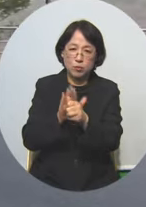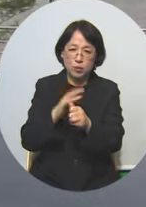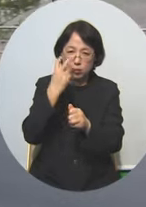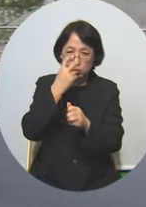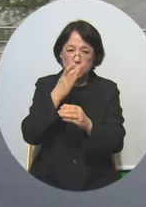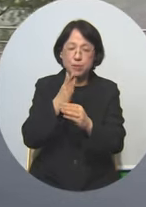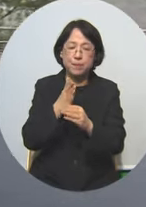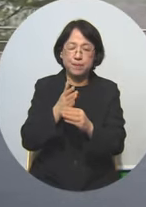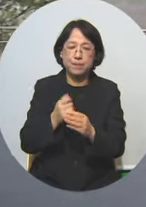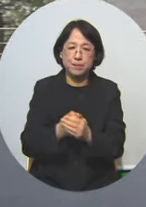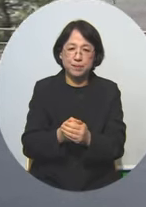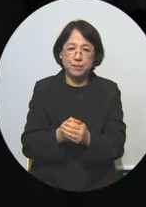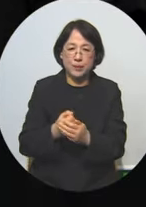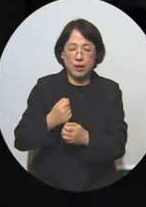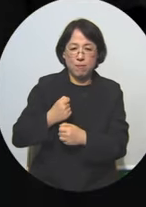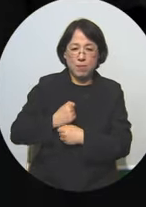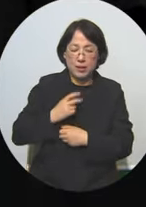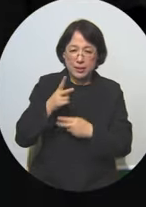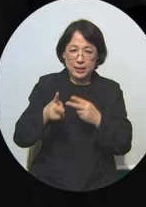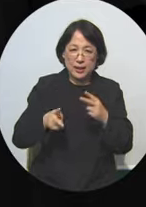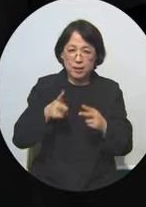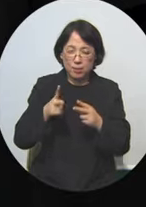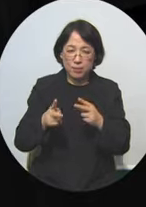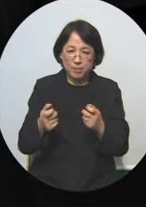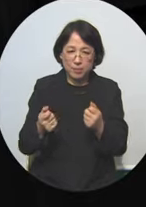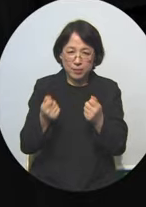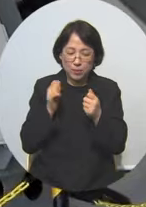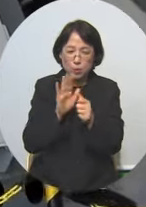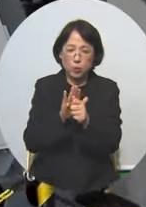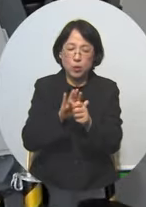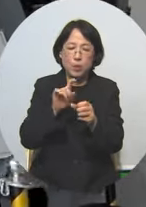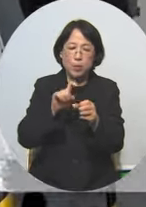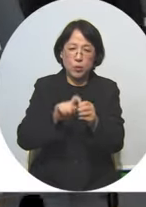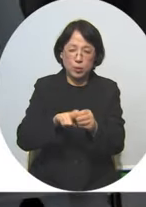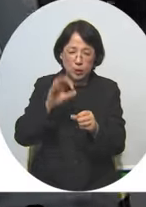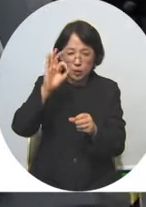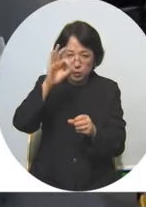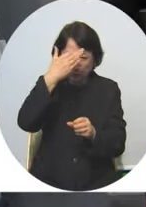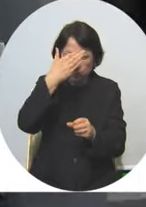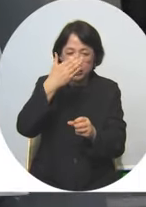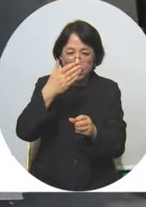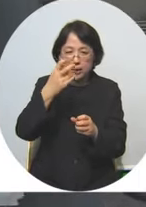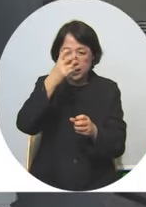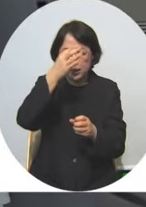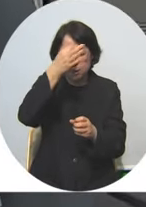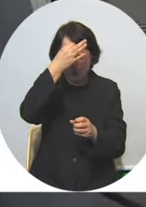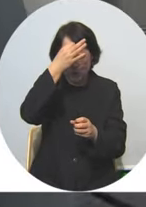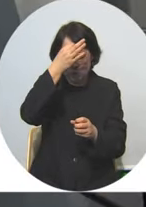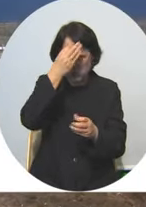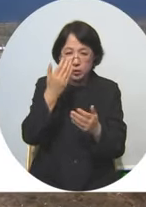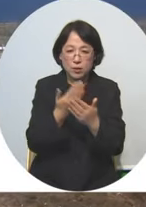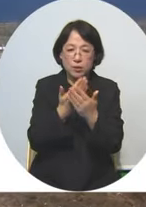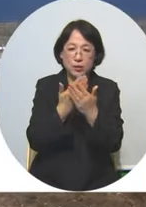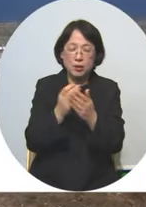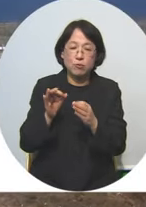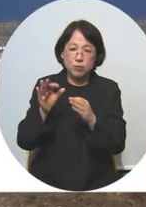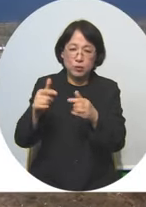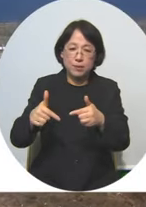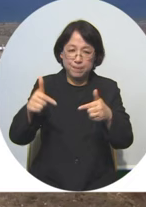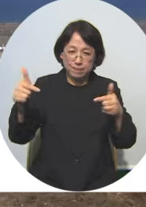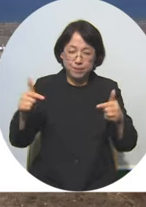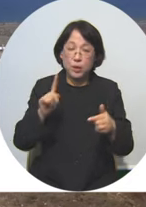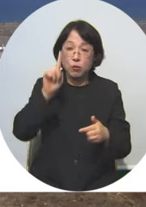먼저 방산 생태계 기초 체력을 기르기 위해 첨단 소재 부품 기술 성장에 대한 투자를 강화합니다. 올해